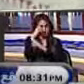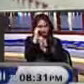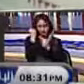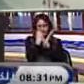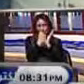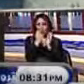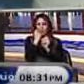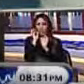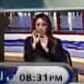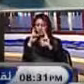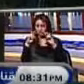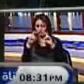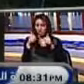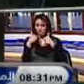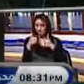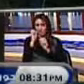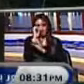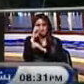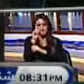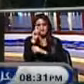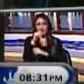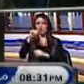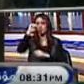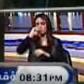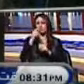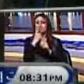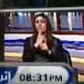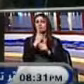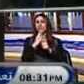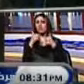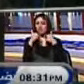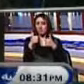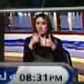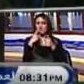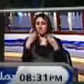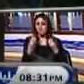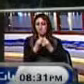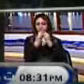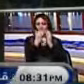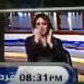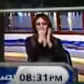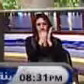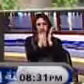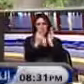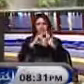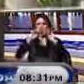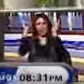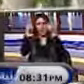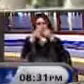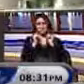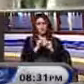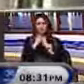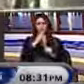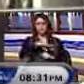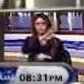النتائج الصحية لهذه المياه. اتضح أن هذه المياه مطابقة للمواصفات العالمية للشرب. الروح